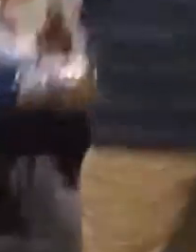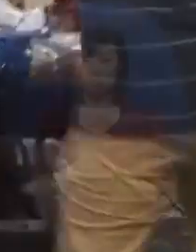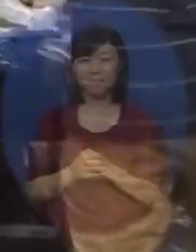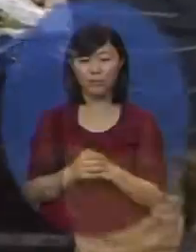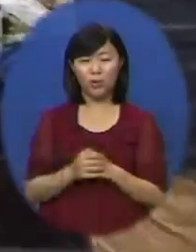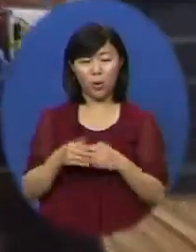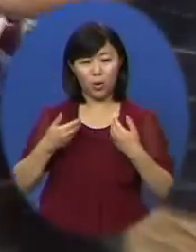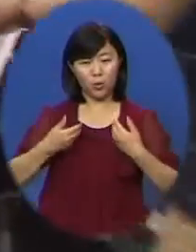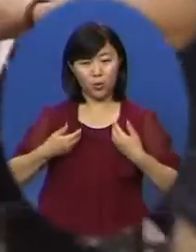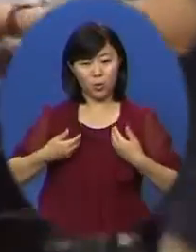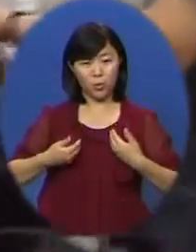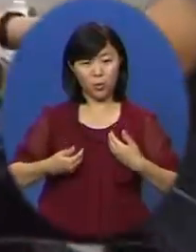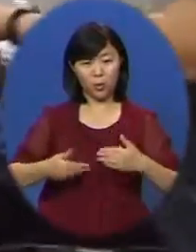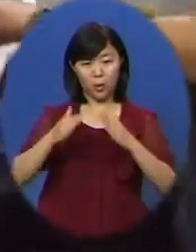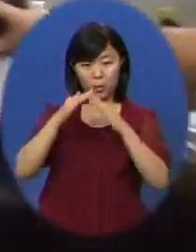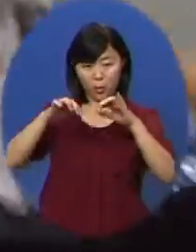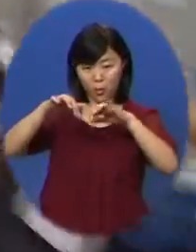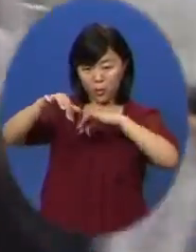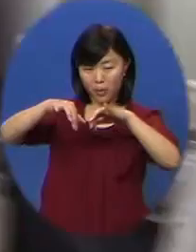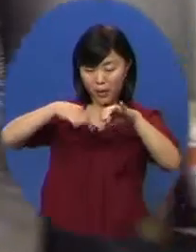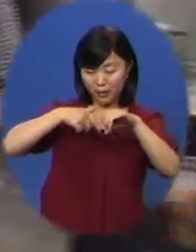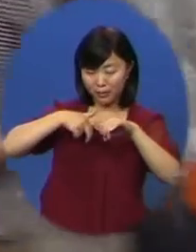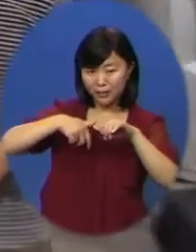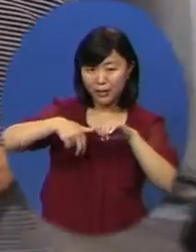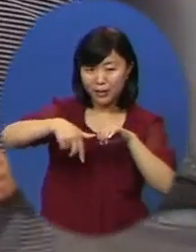비교적 한산한 뒷골목으로 들어와 봤다.